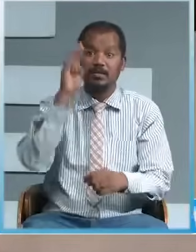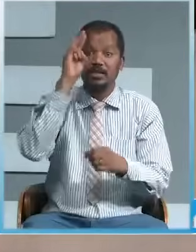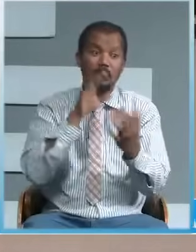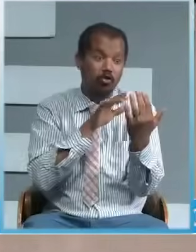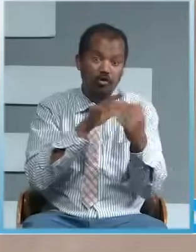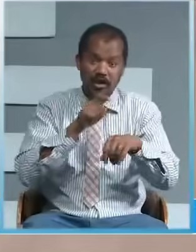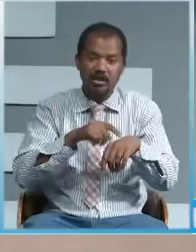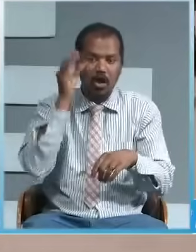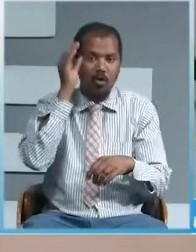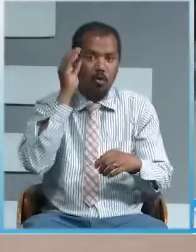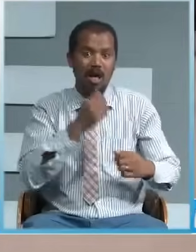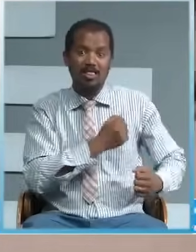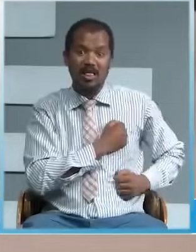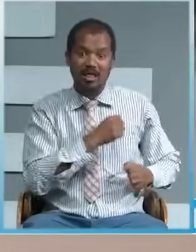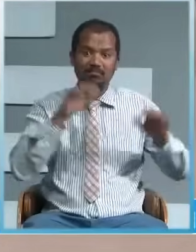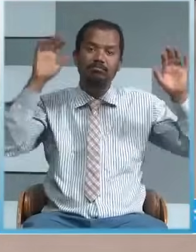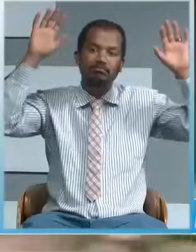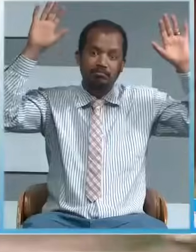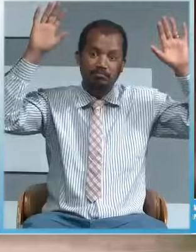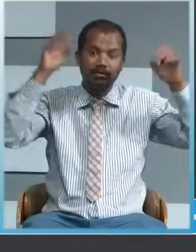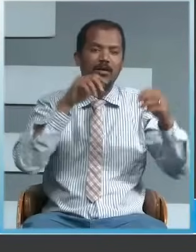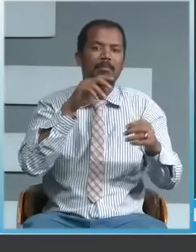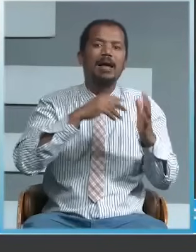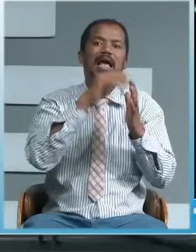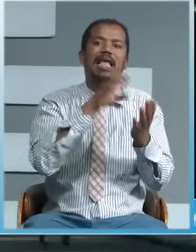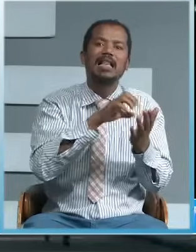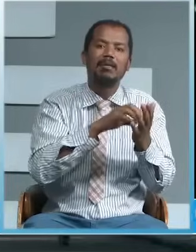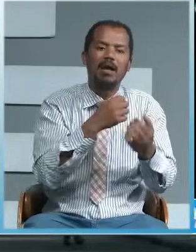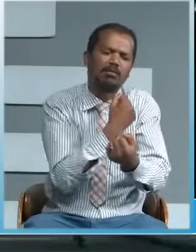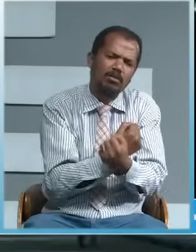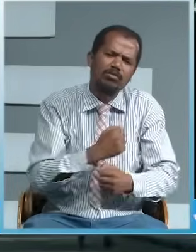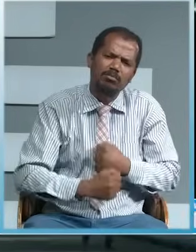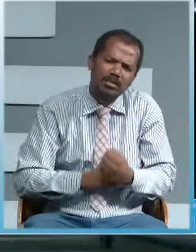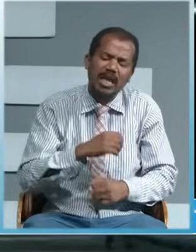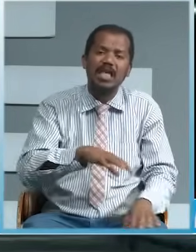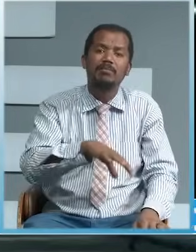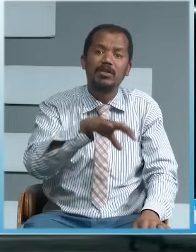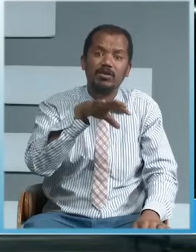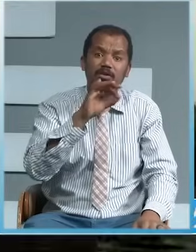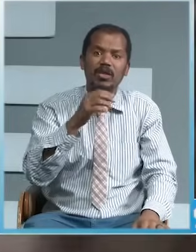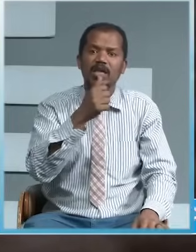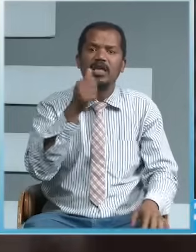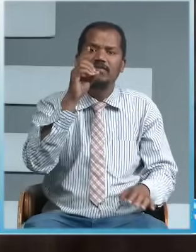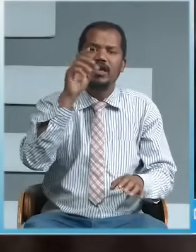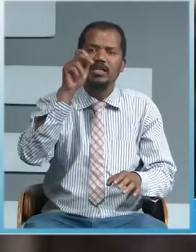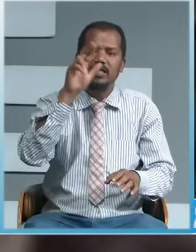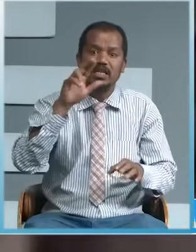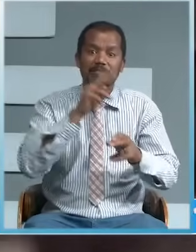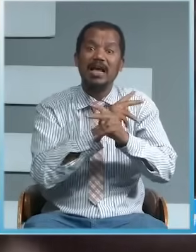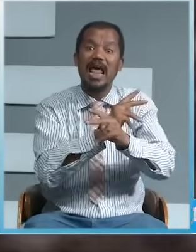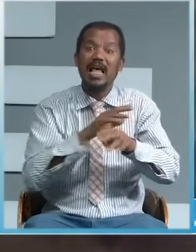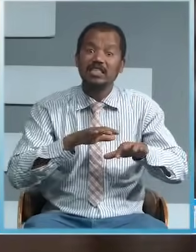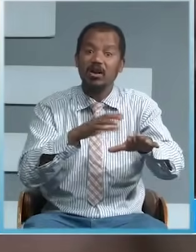بسامي نطور النتوقت بهوات تاتاكي بودن تماركو بمكالي كتمات عصرو بسكاي لا يمي جنيو يا إفري مكالاكي